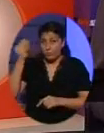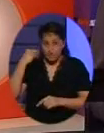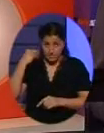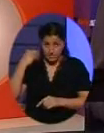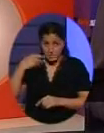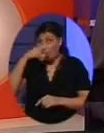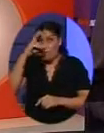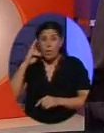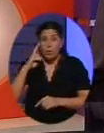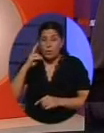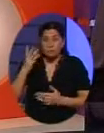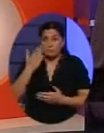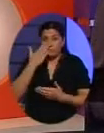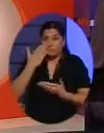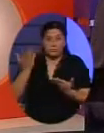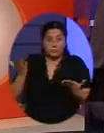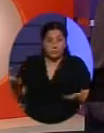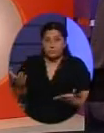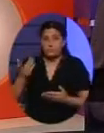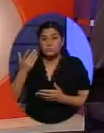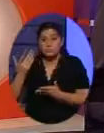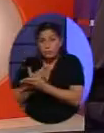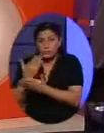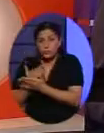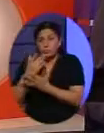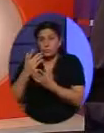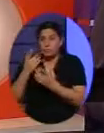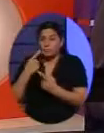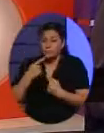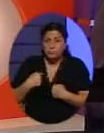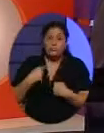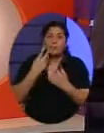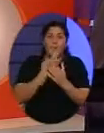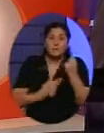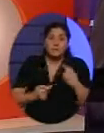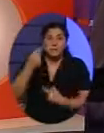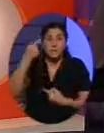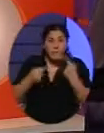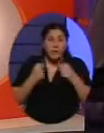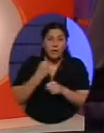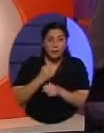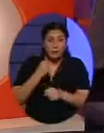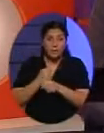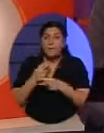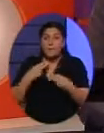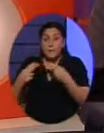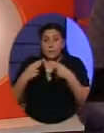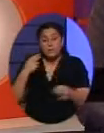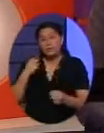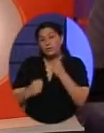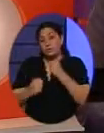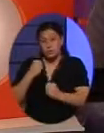די שלהורים די מתסכל לעקוב אחר הדיווחים הסותרים, הפסד ימי עבודה ומציאת פתרונות יצירתיים רק מוסיפים על